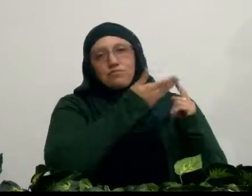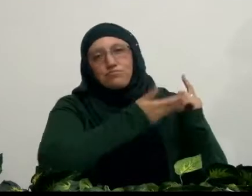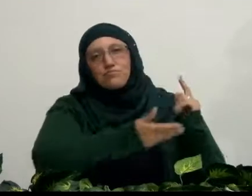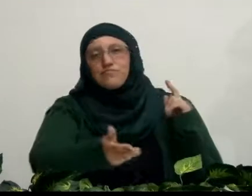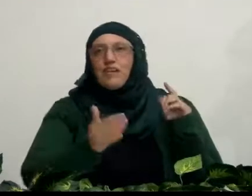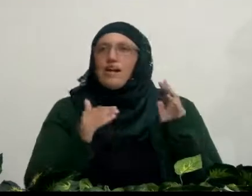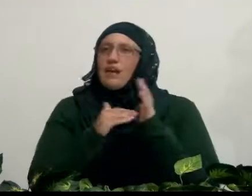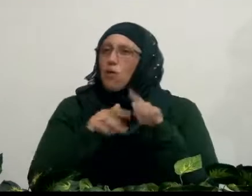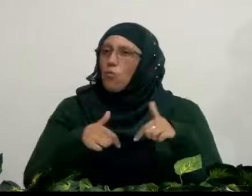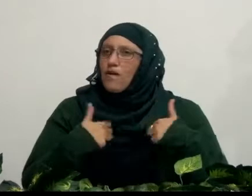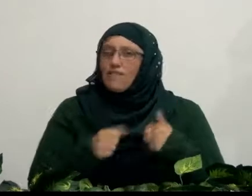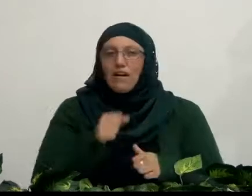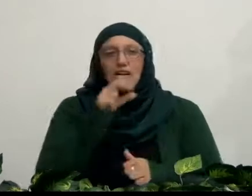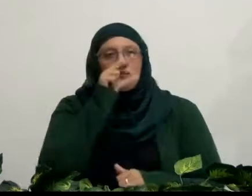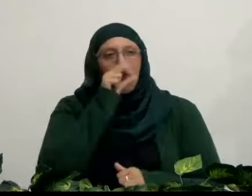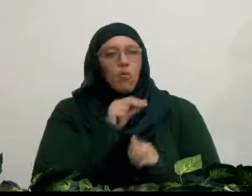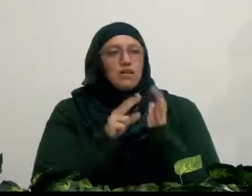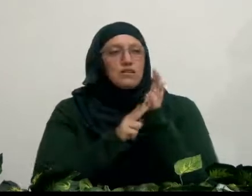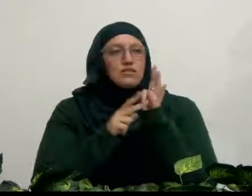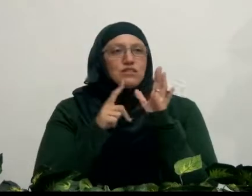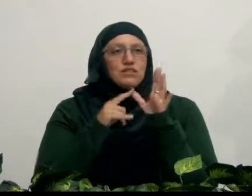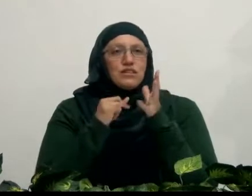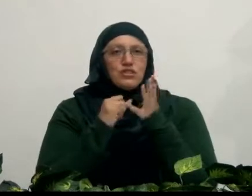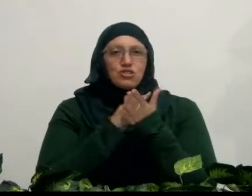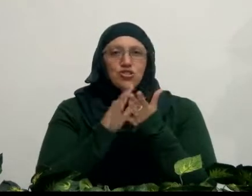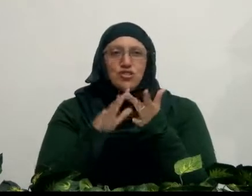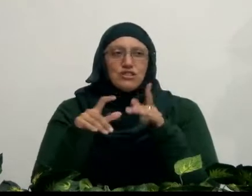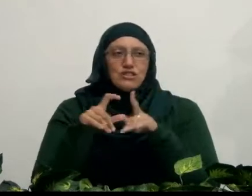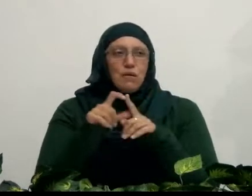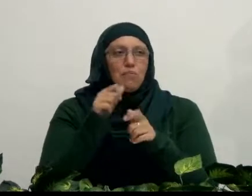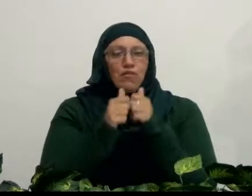We now have a nasheed by brother Farshad.